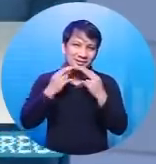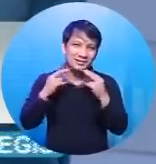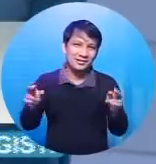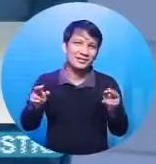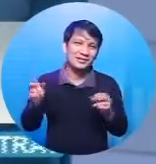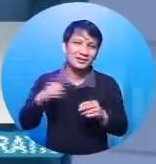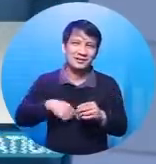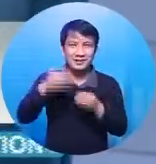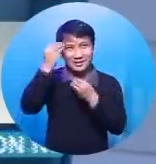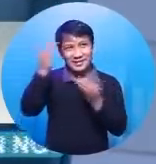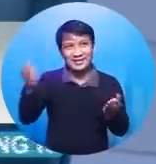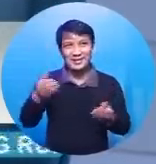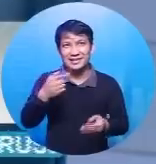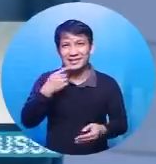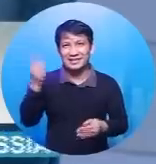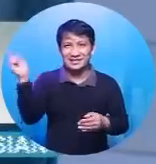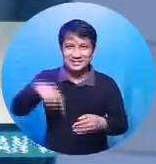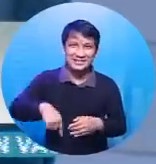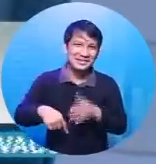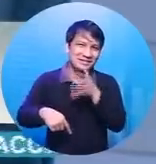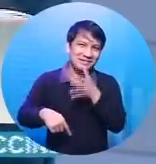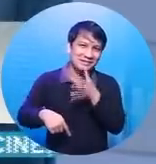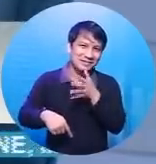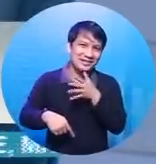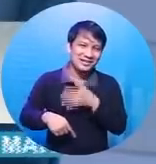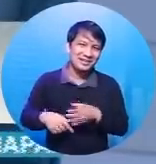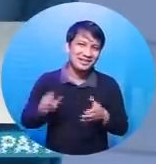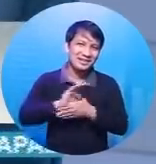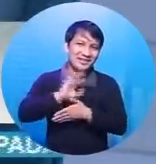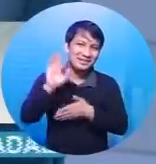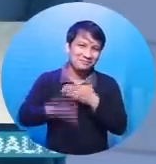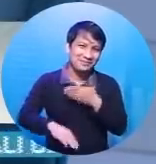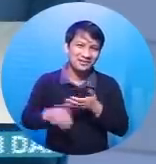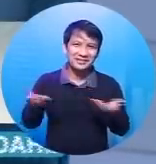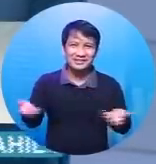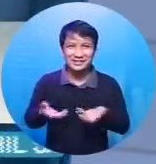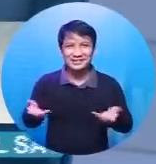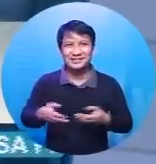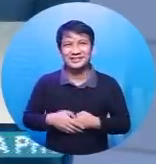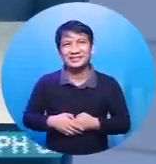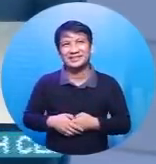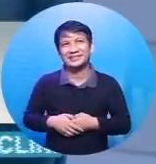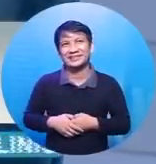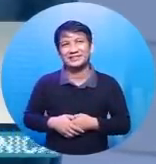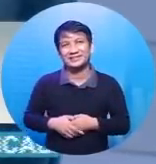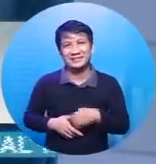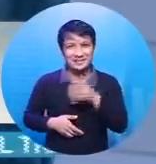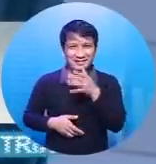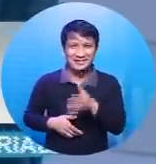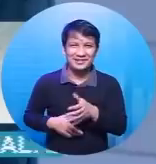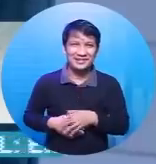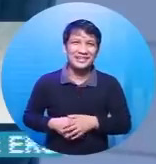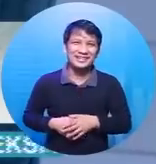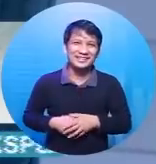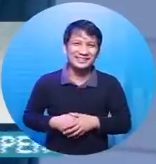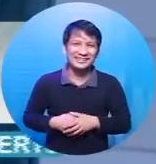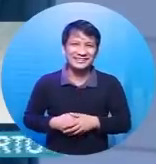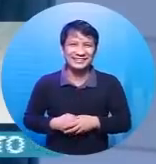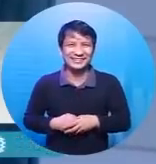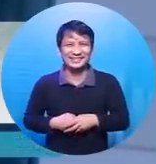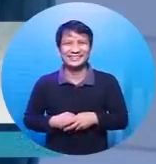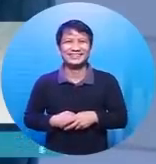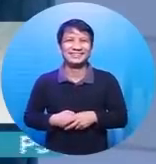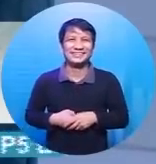So sabi mo sa mama mo, dito na lang. Kompleto kami dito eh. Sabi mo, ma'am, kausapin ko si mami. Kausapin ko si